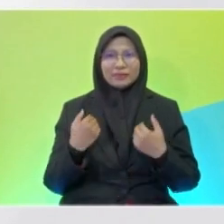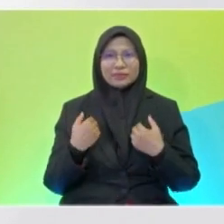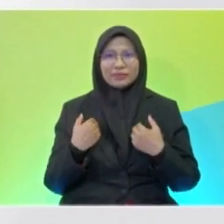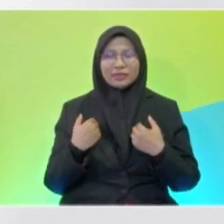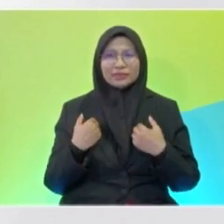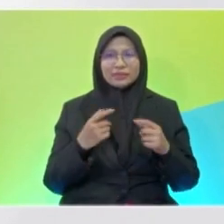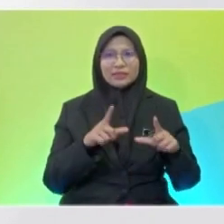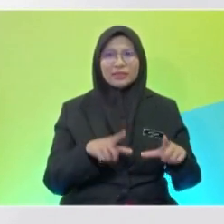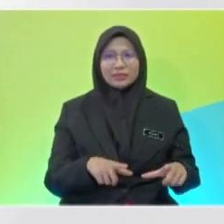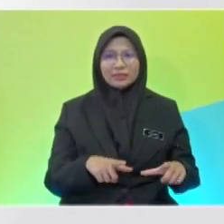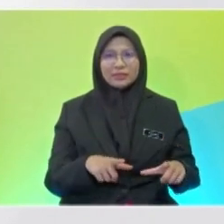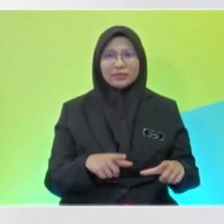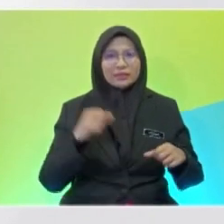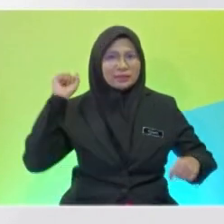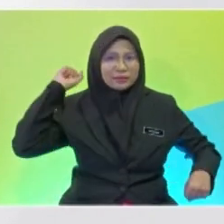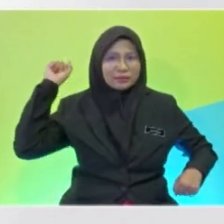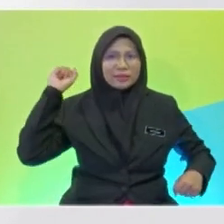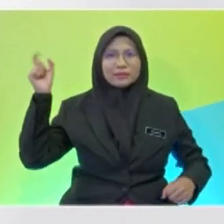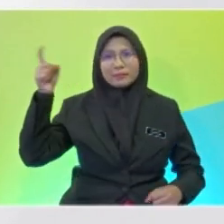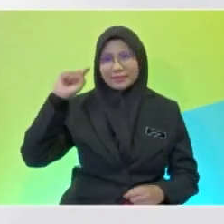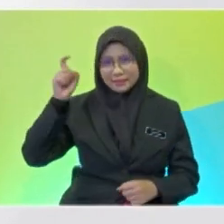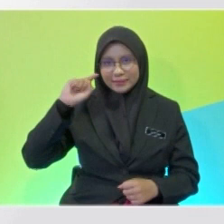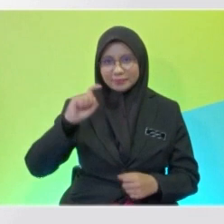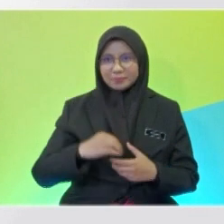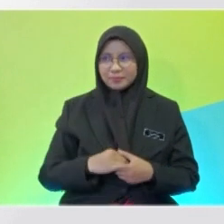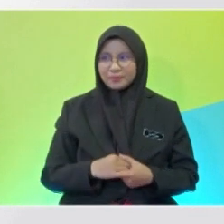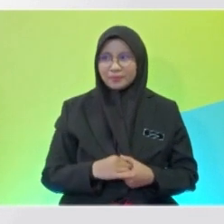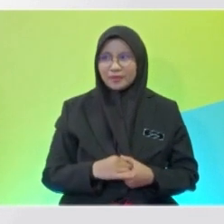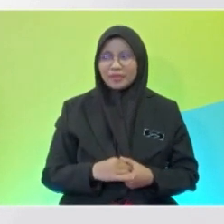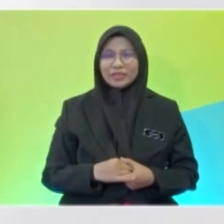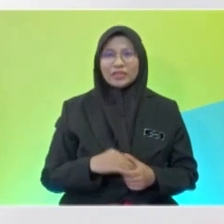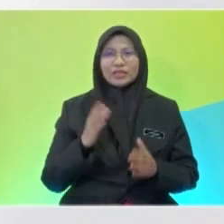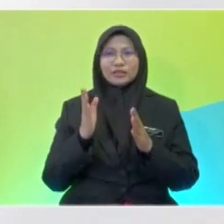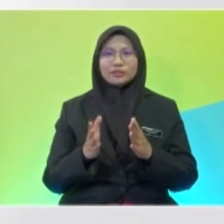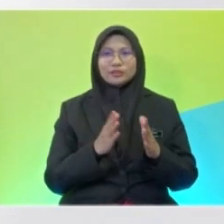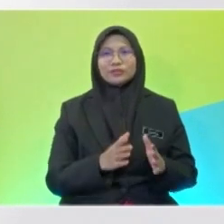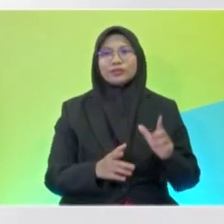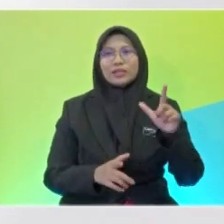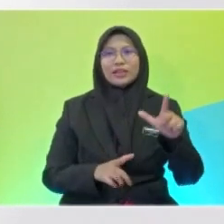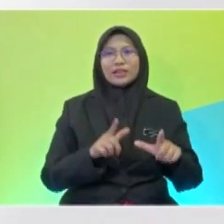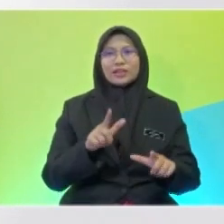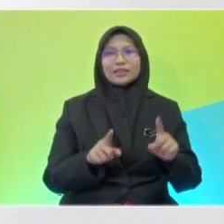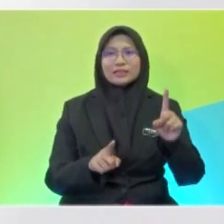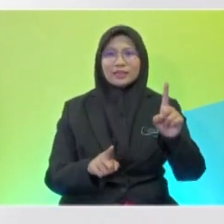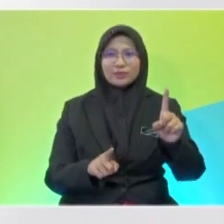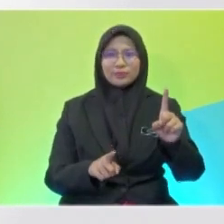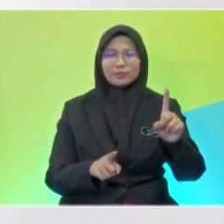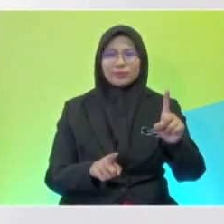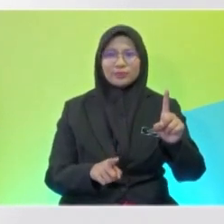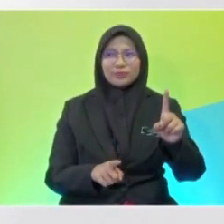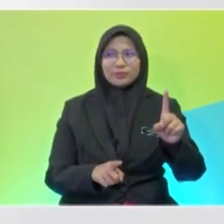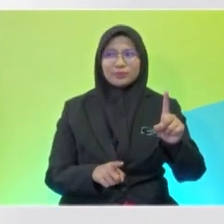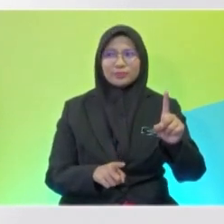kerja ini kita perhatikan dulu langkah satu ya langkah 1 jadi agak-agaknya yang mana langkah satu calon perlu memilih ya